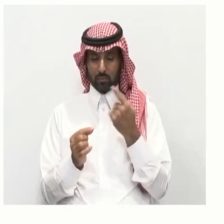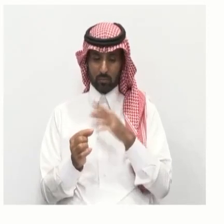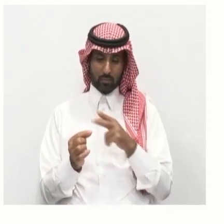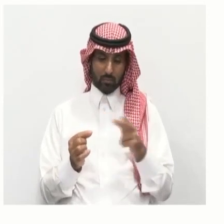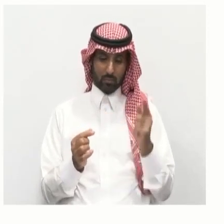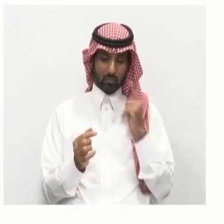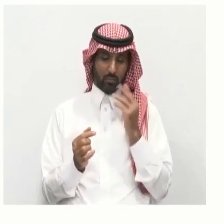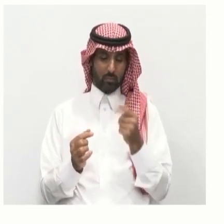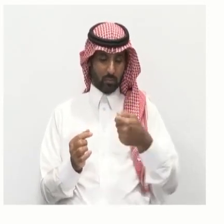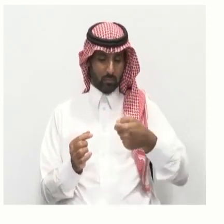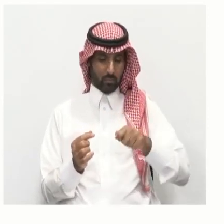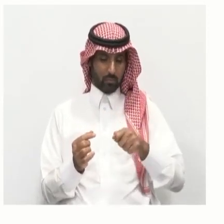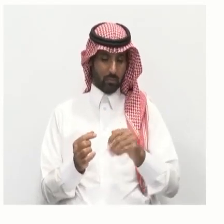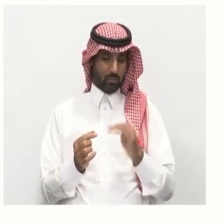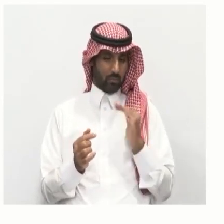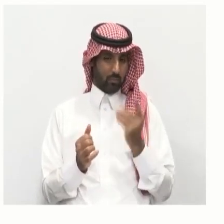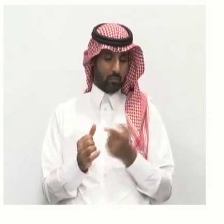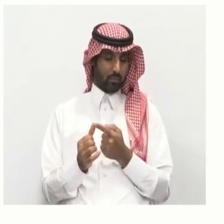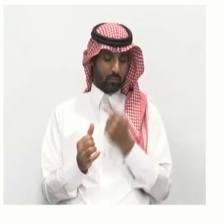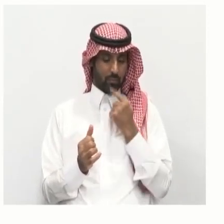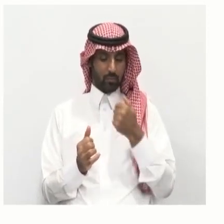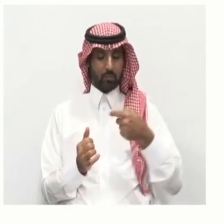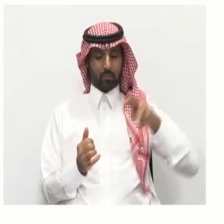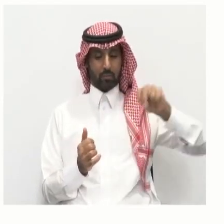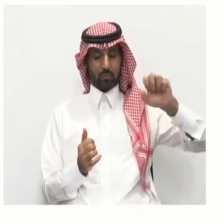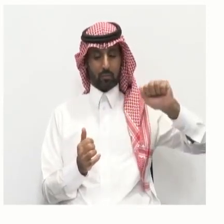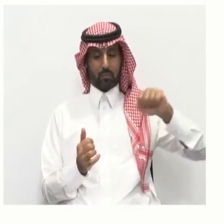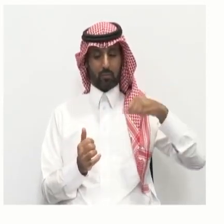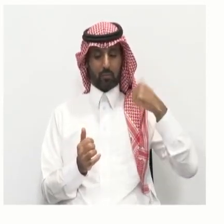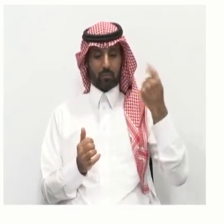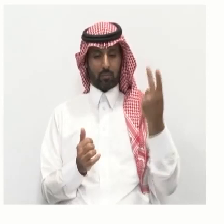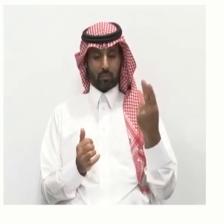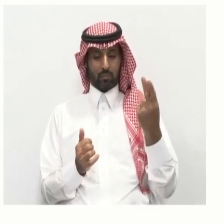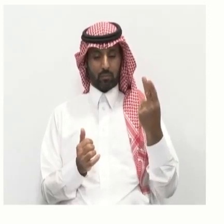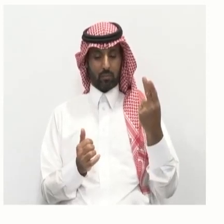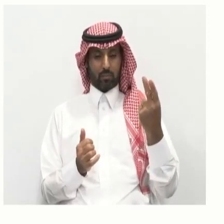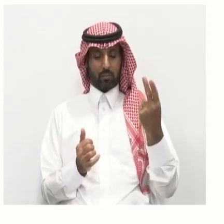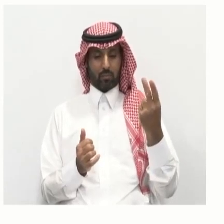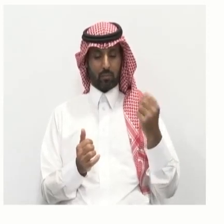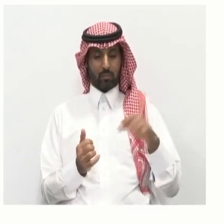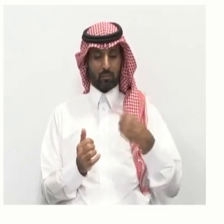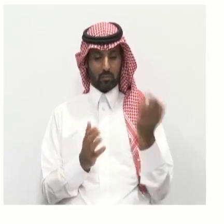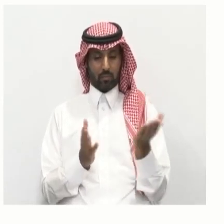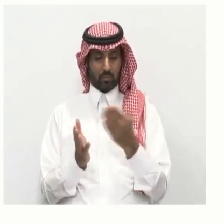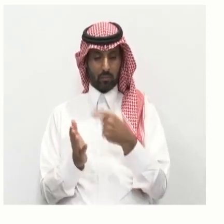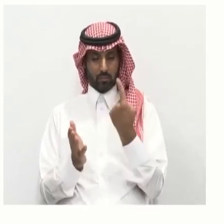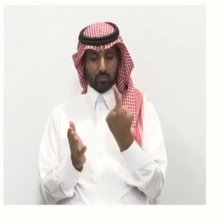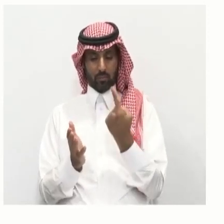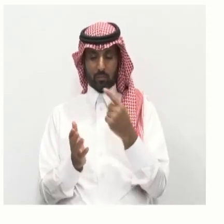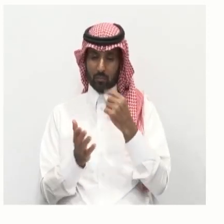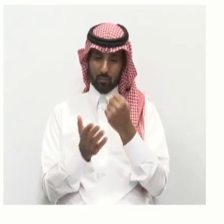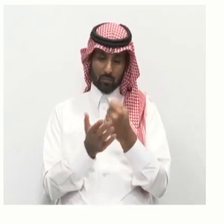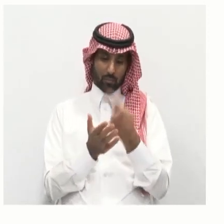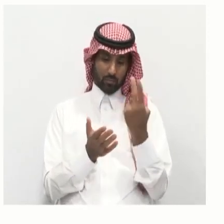او مفاتيح الحل لاحظوا ان عندي الصوديوم عندي هنا اثنين وعندي هنا واحد بالتالي